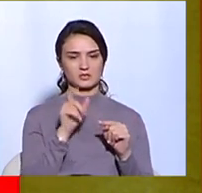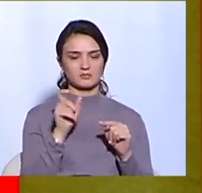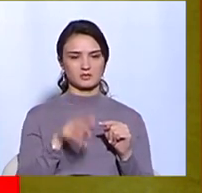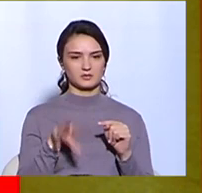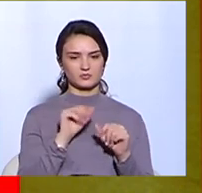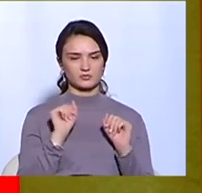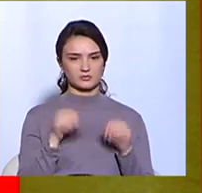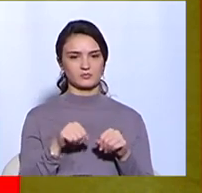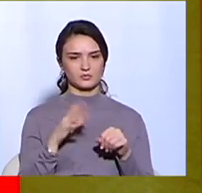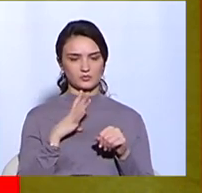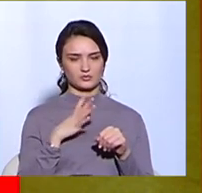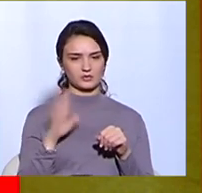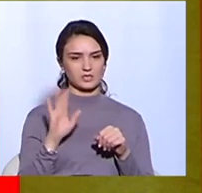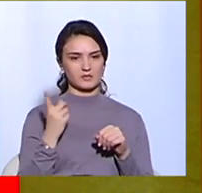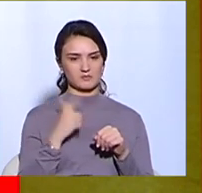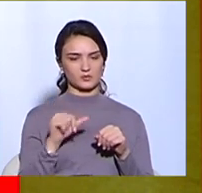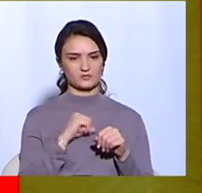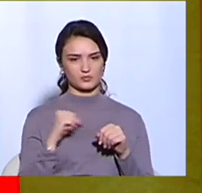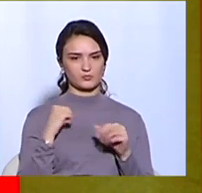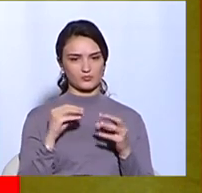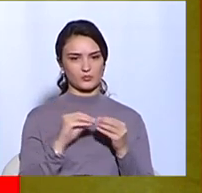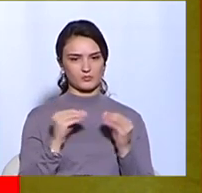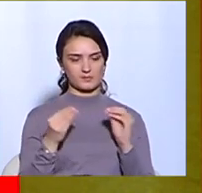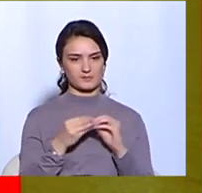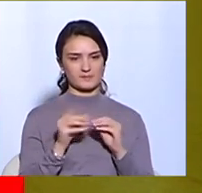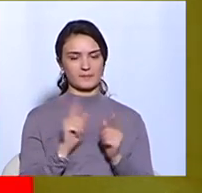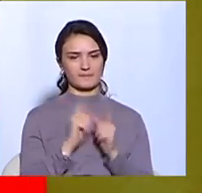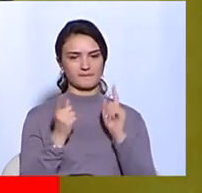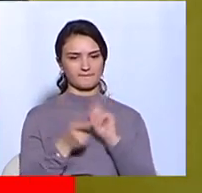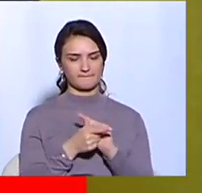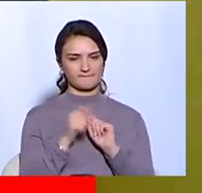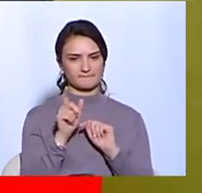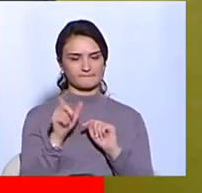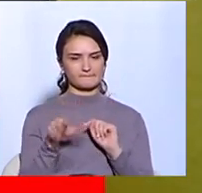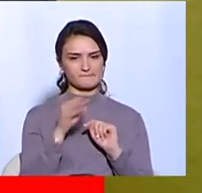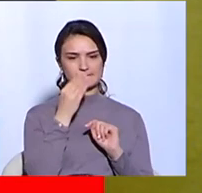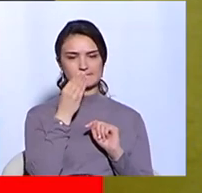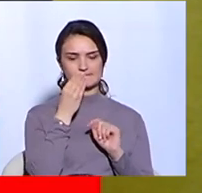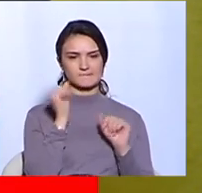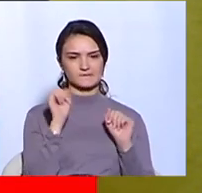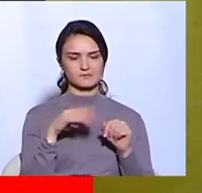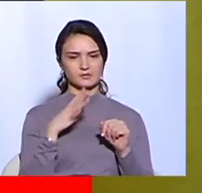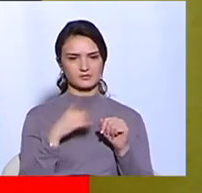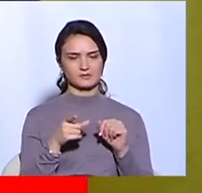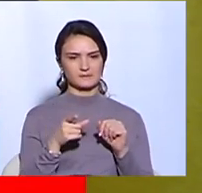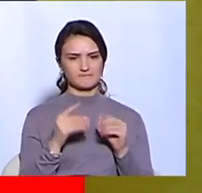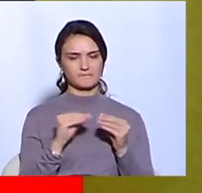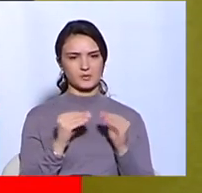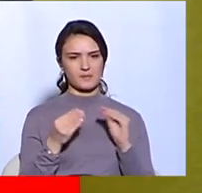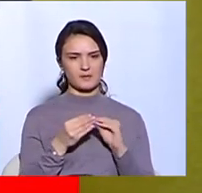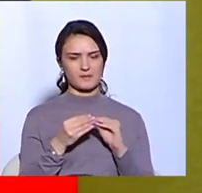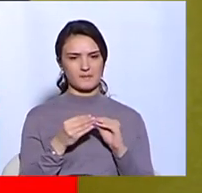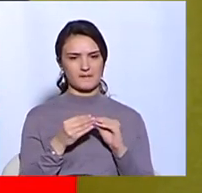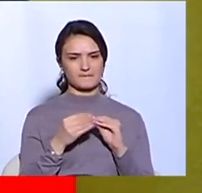ადამიანებს შეიძლება შეექმნათ არა მარტო თვითონ პრობლემები, არამედ ამ ადამიანების კვების წესმა განსაზღვროს